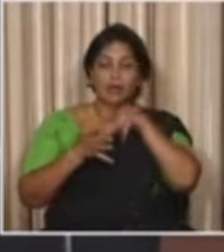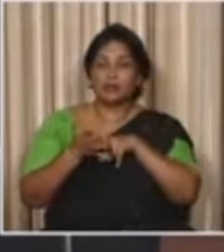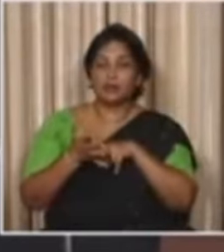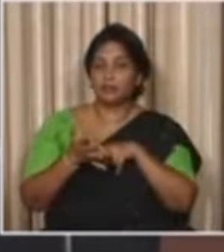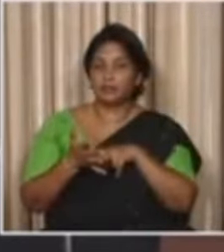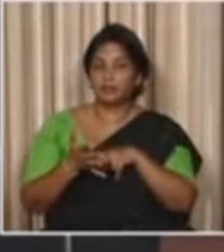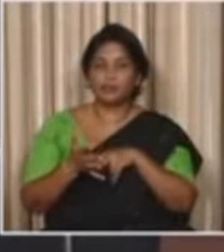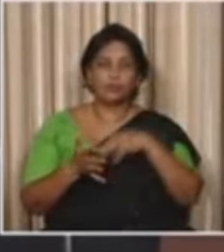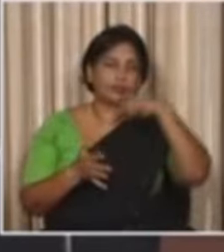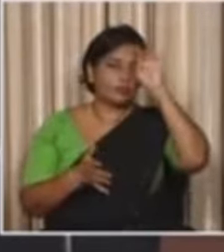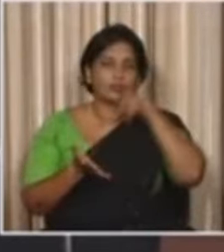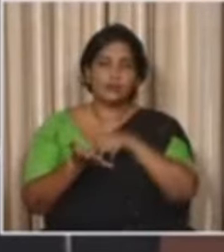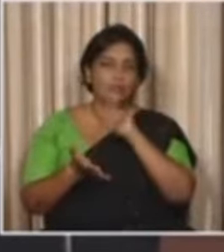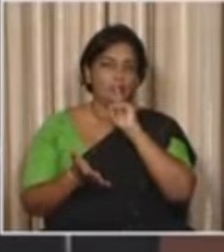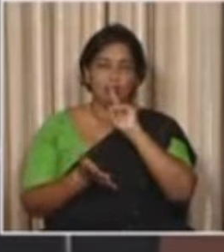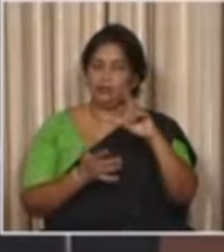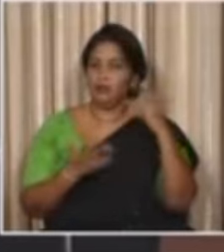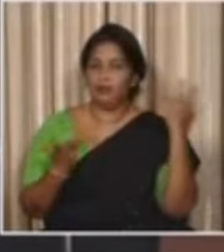සිංහලකේ නෑ ගරු අමෙතුමා.